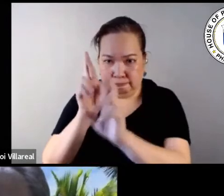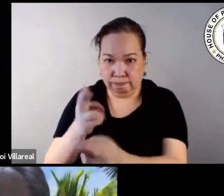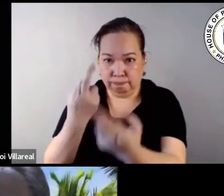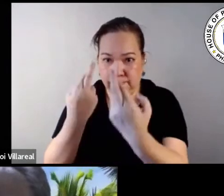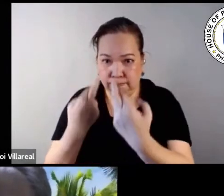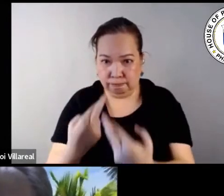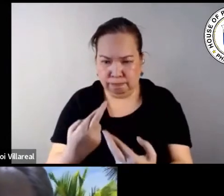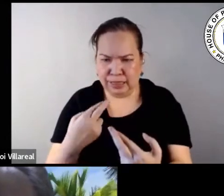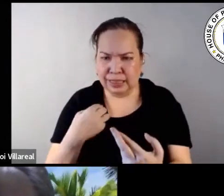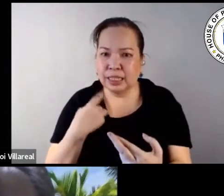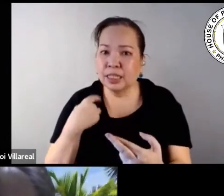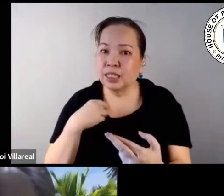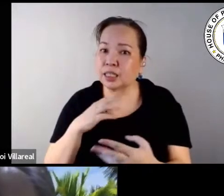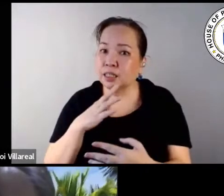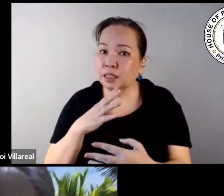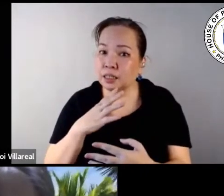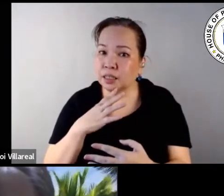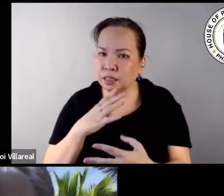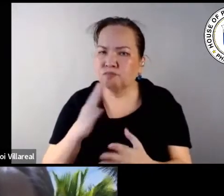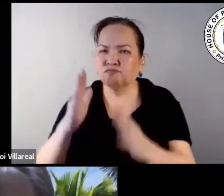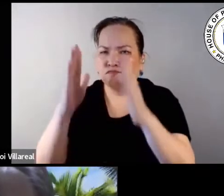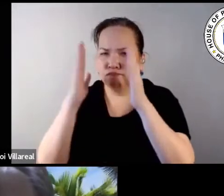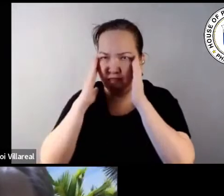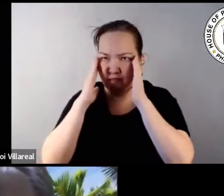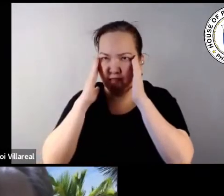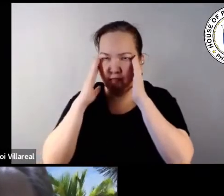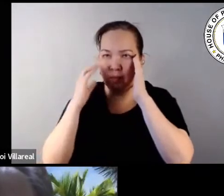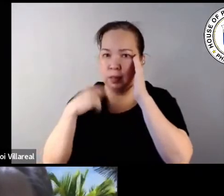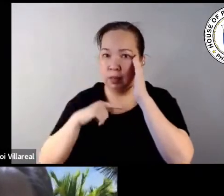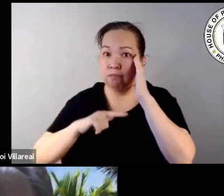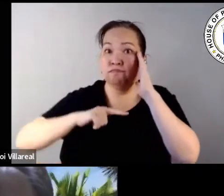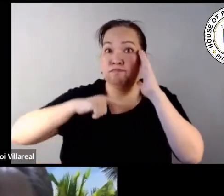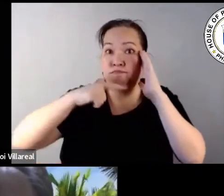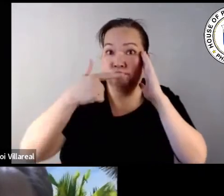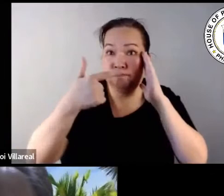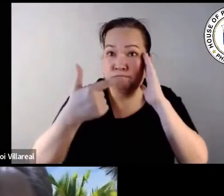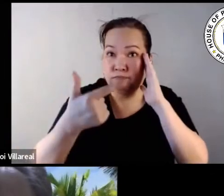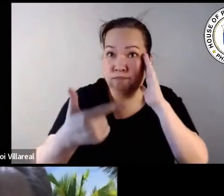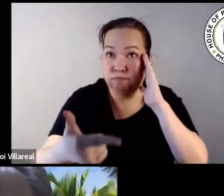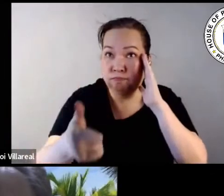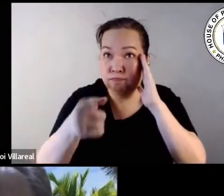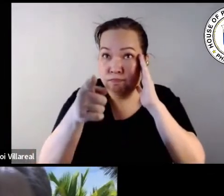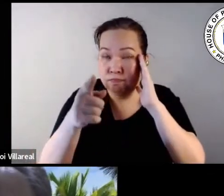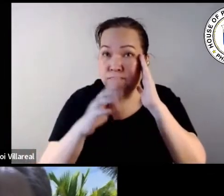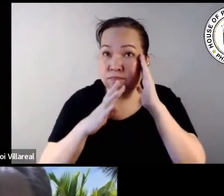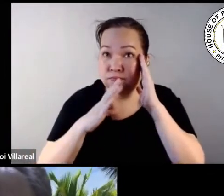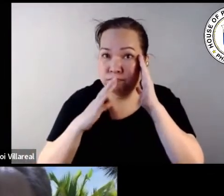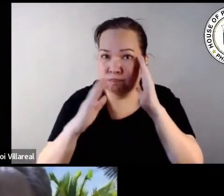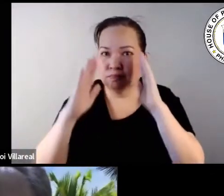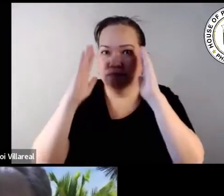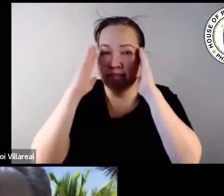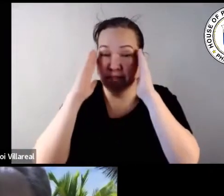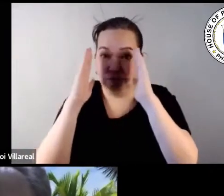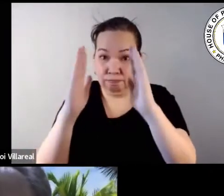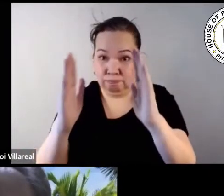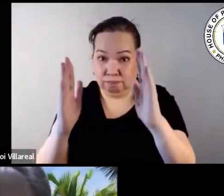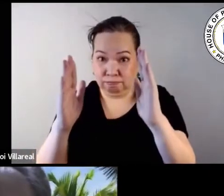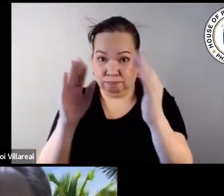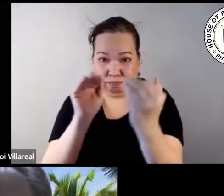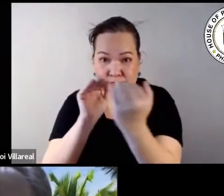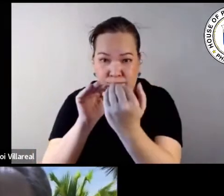Mahabang nagsasalita kami, makikinig ka. Ikaw naman, makikinig rin kami. So yun lang ang sinasabi ko. Tama po ba